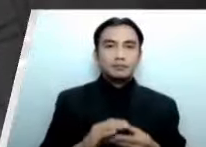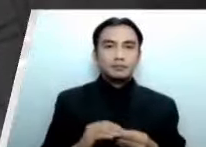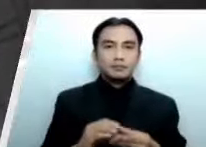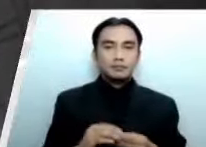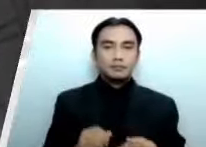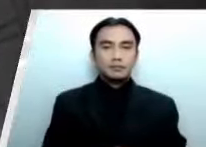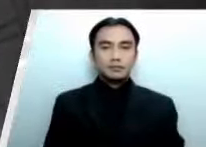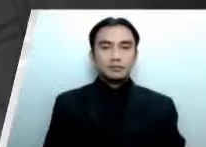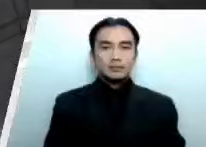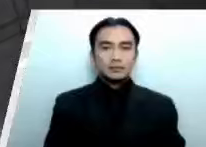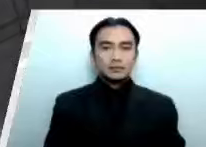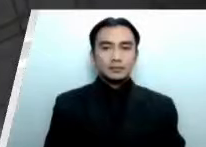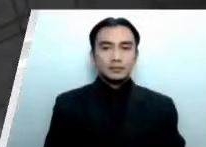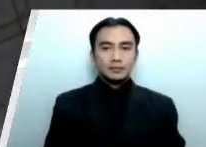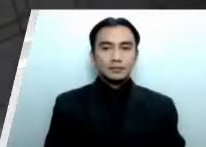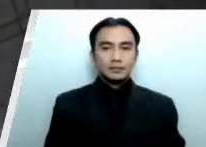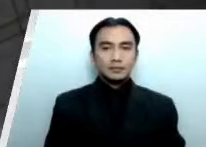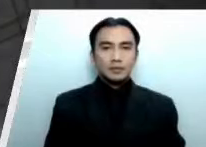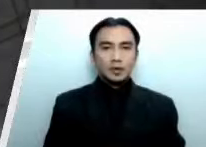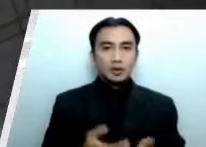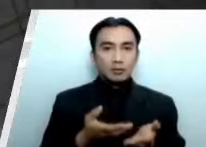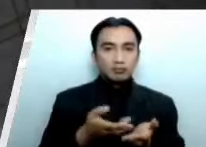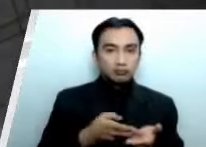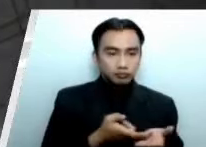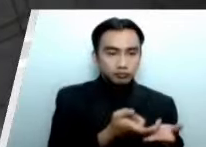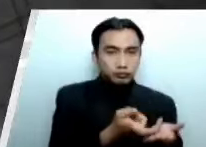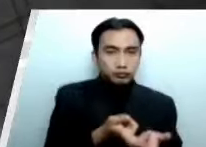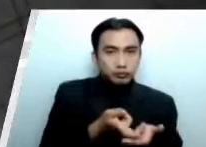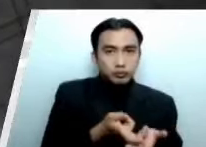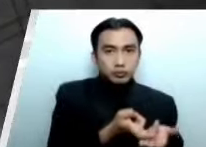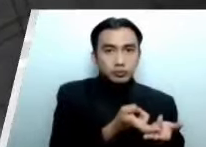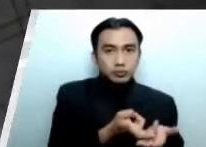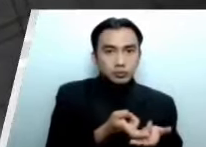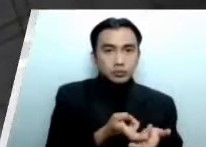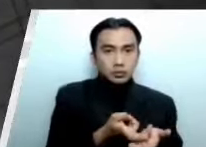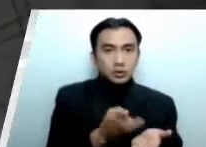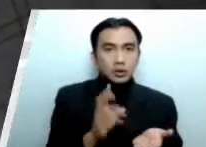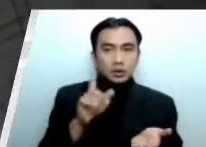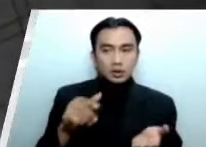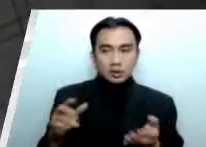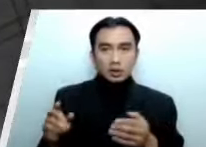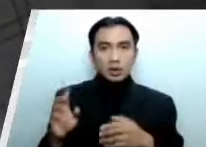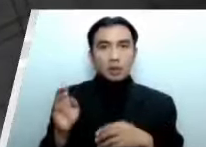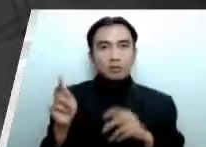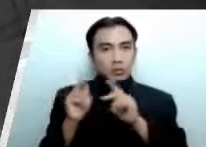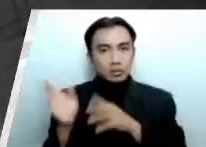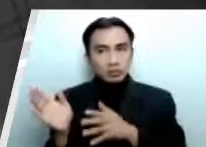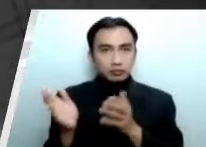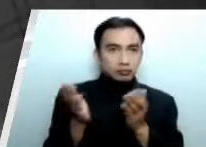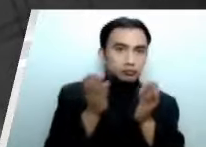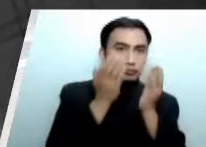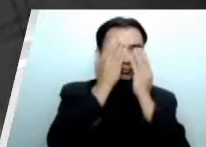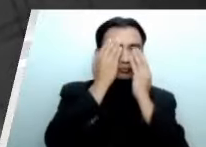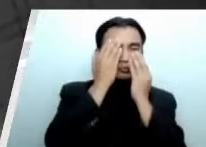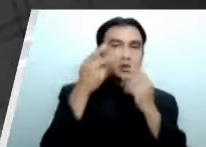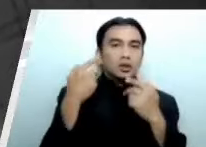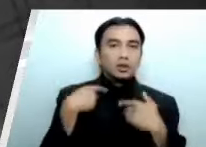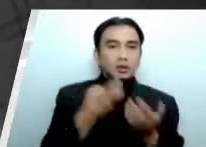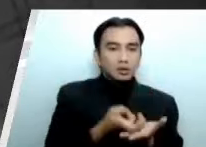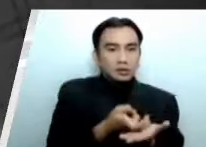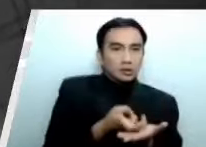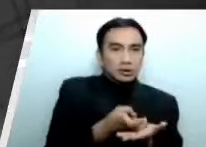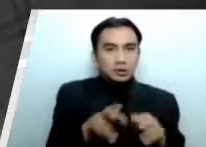Habang natutulog sa duyan, unti-unting nilagay ng sanggol ang unan sa kanyang mukha. Kita sa CCTV na kumakawag ang sanggol pero hindi ito